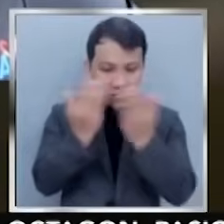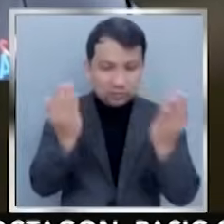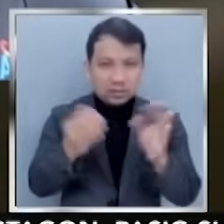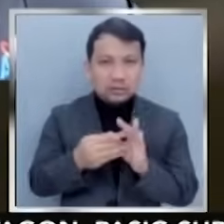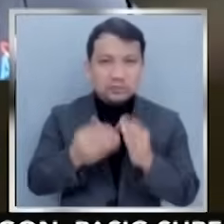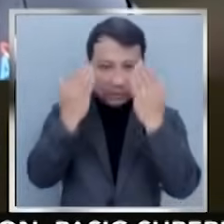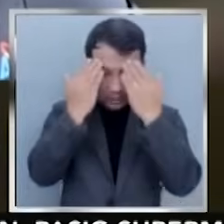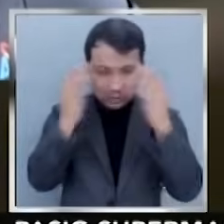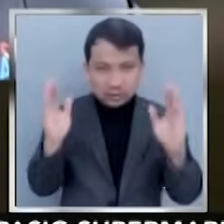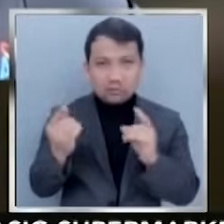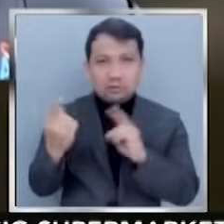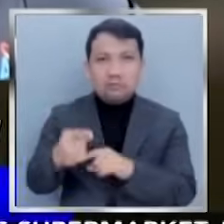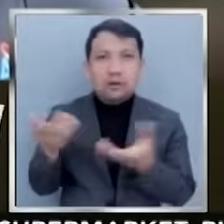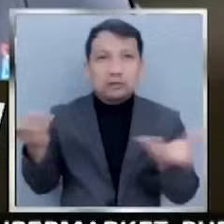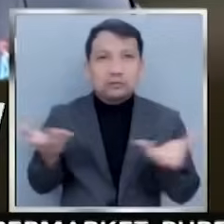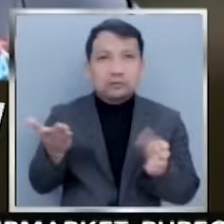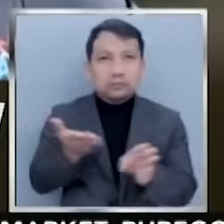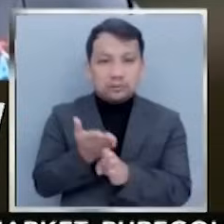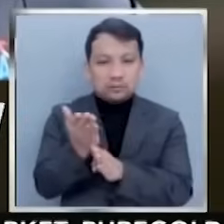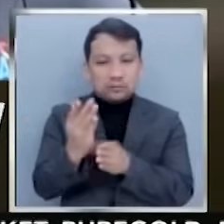alam kung saan pupunta yung storya.